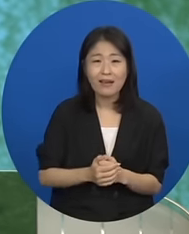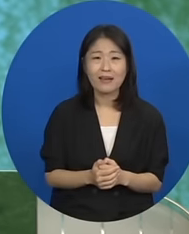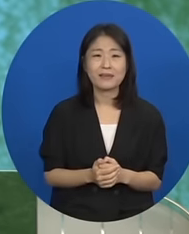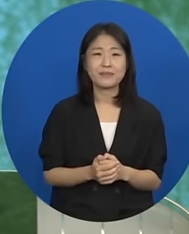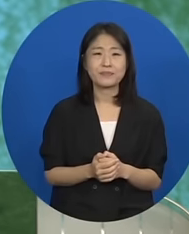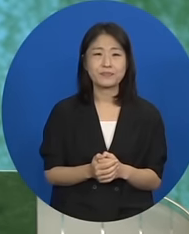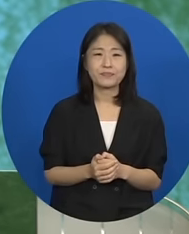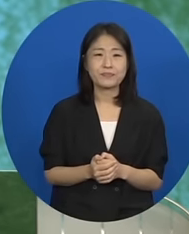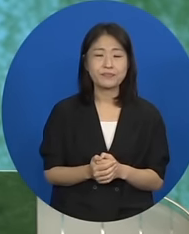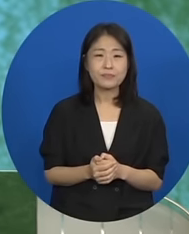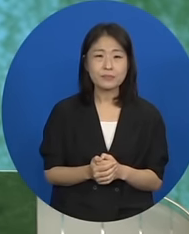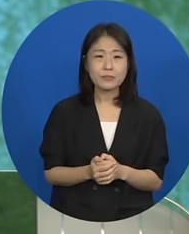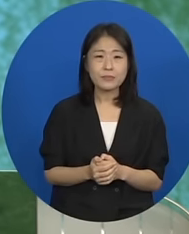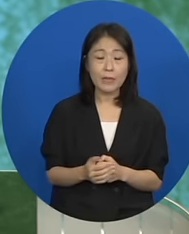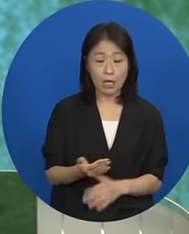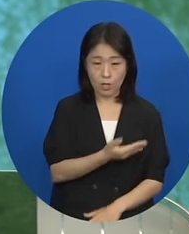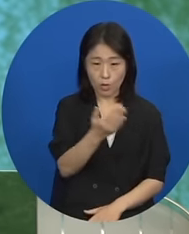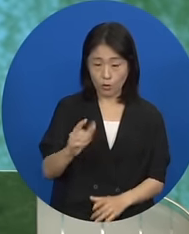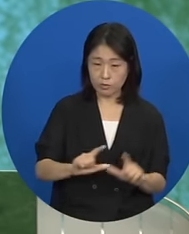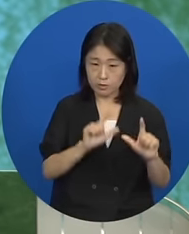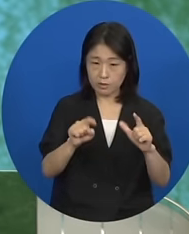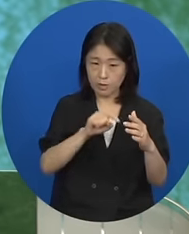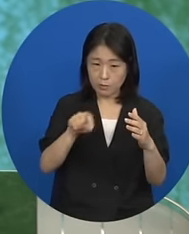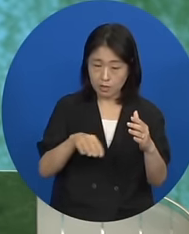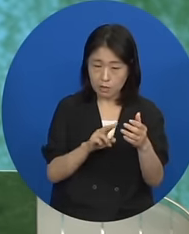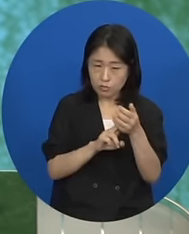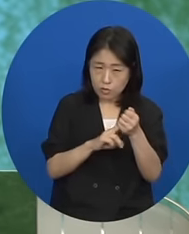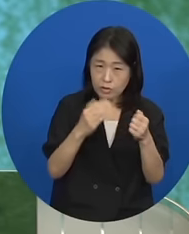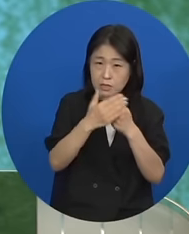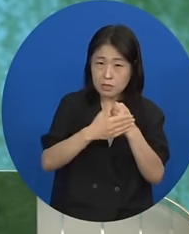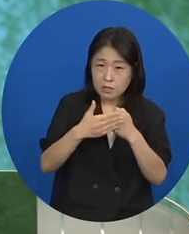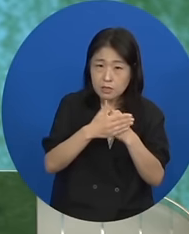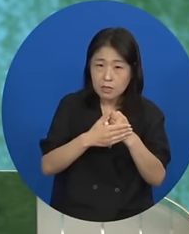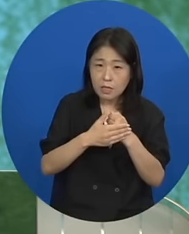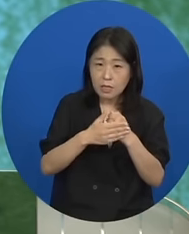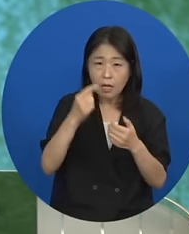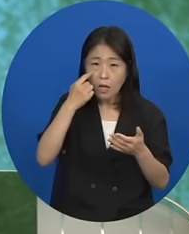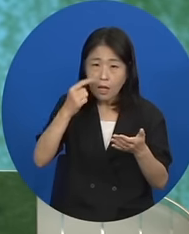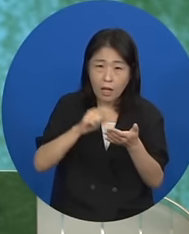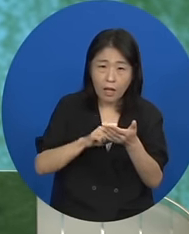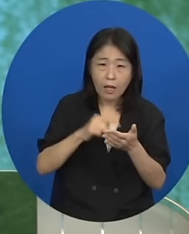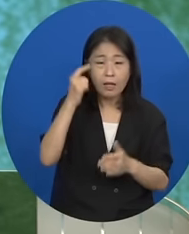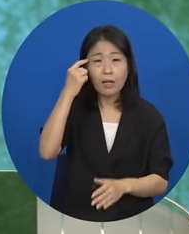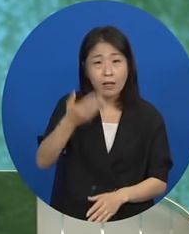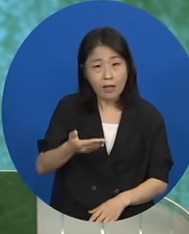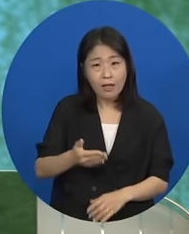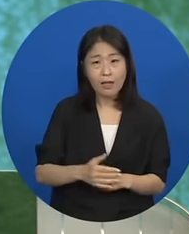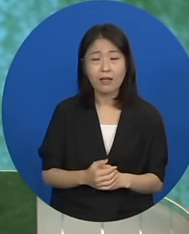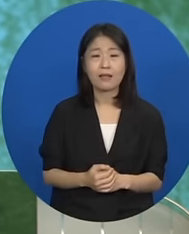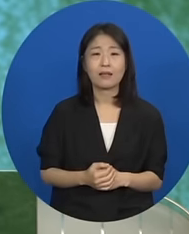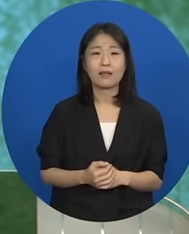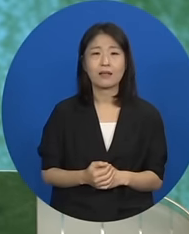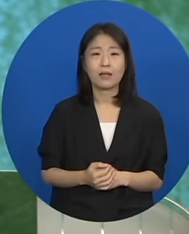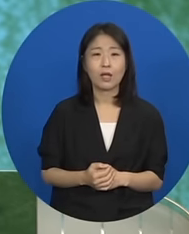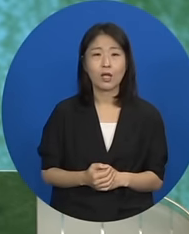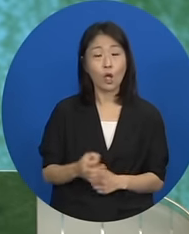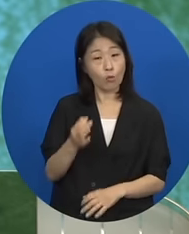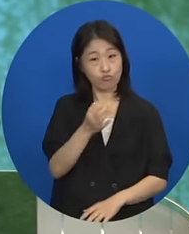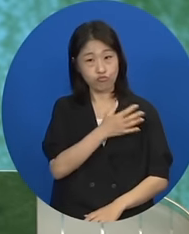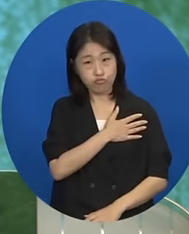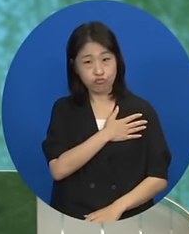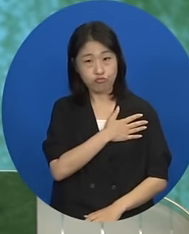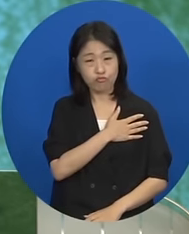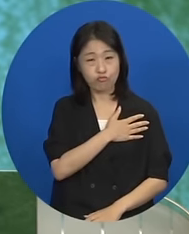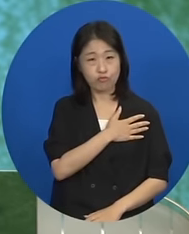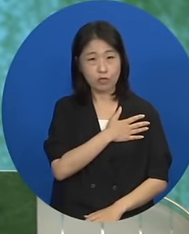카리스 그 은혜를 찾으셨어요 여러분 무엇이 복이죠 부자되고 잘되는